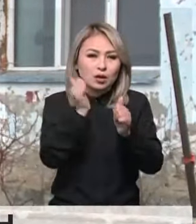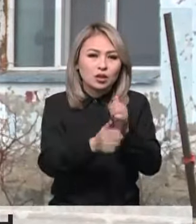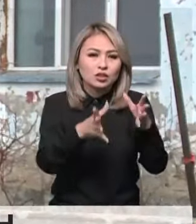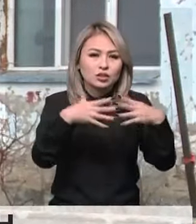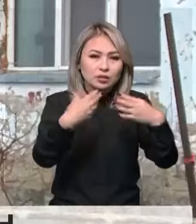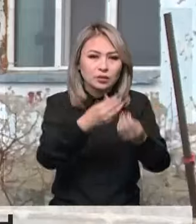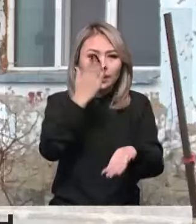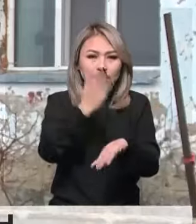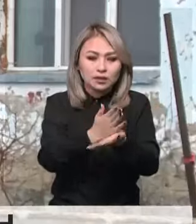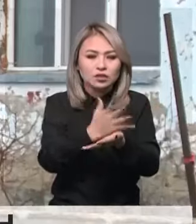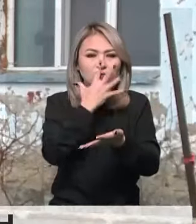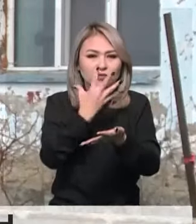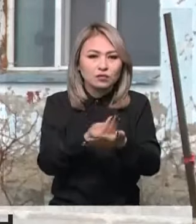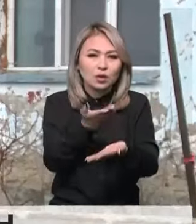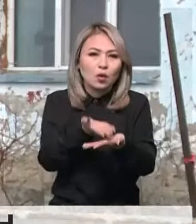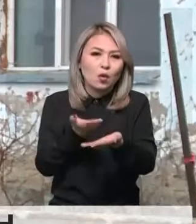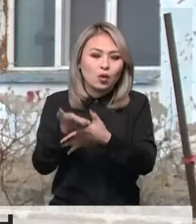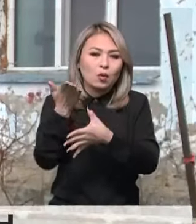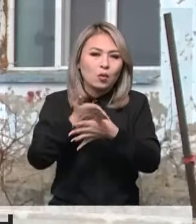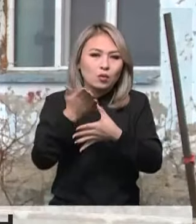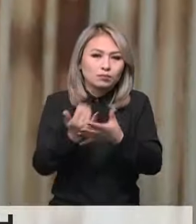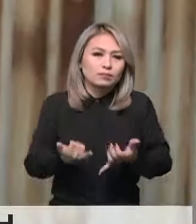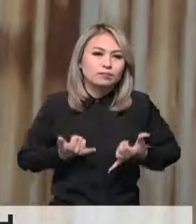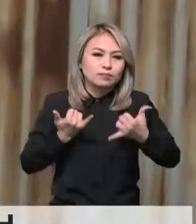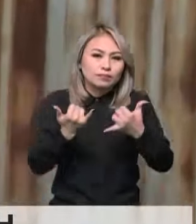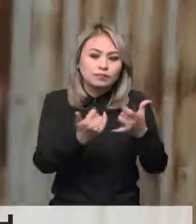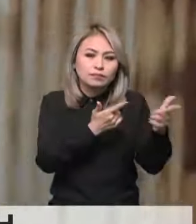болғандықтан кеңес мүшелері қолдан келген көмегін ұсынуға.